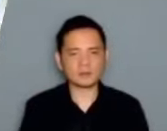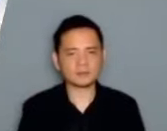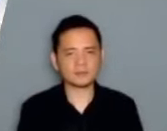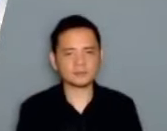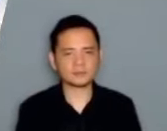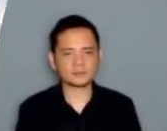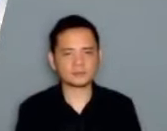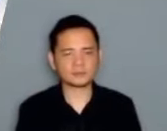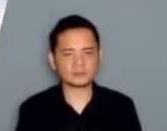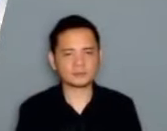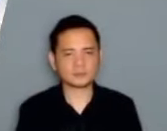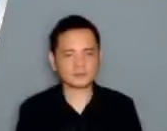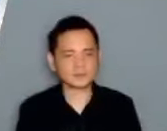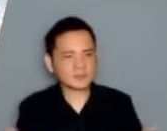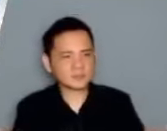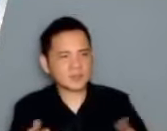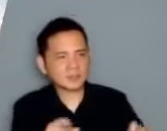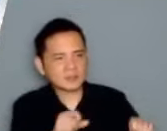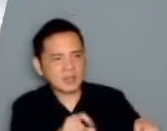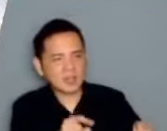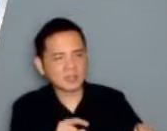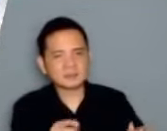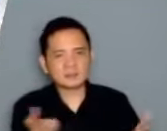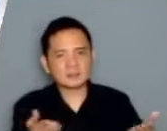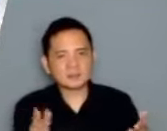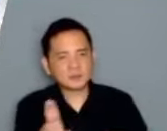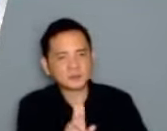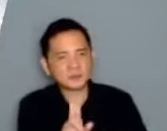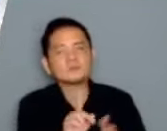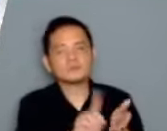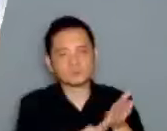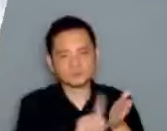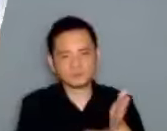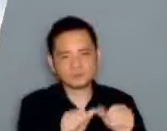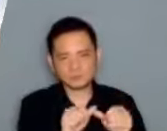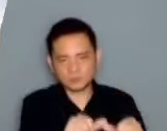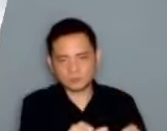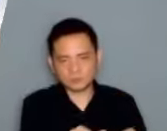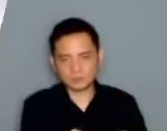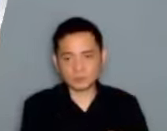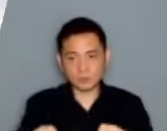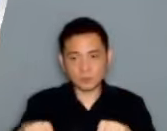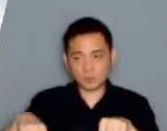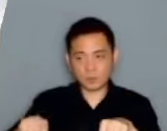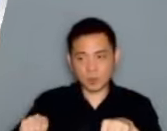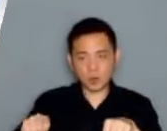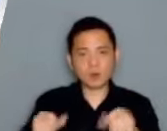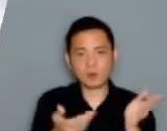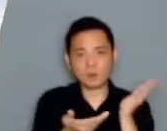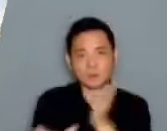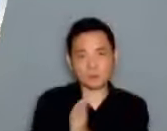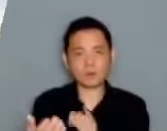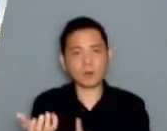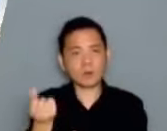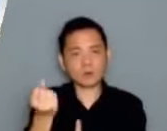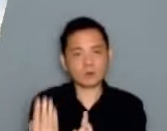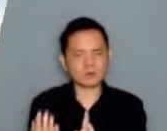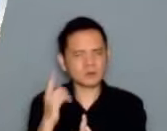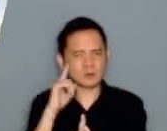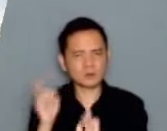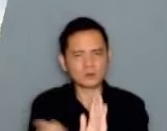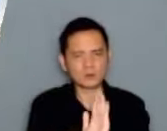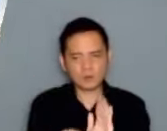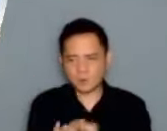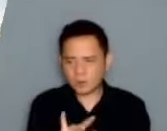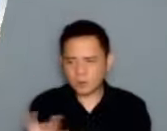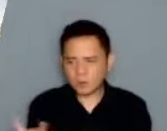balak ibenta o kaya gagamitin nila yung motor. Nang maibalik ang motor sa may-ari, may mga nawawala na raw na gamit mula rito. Tinanggal